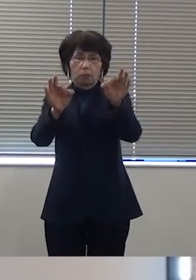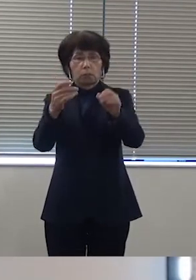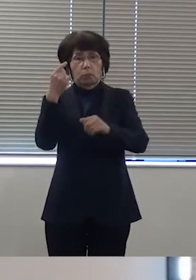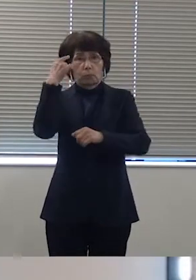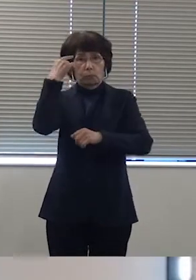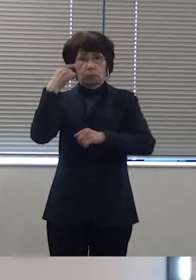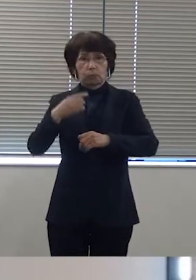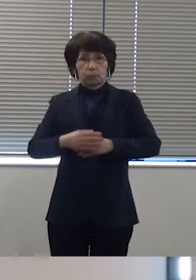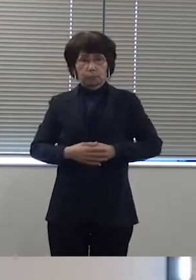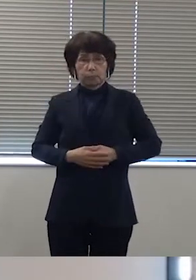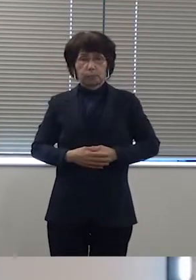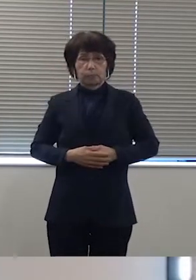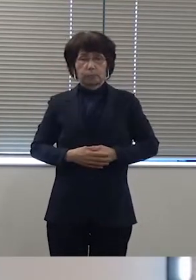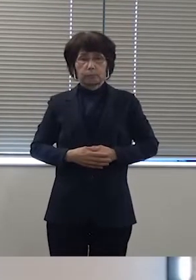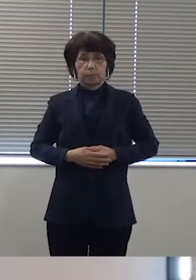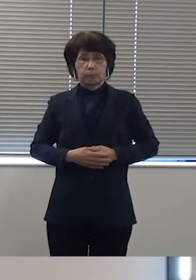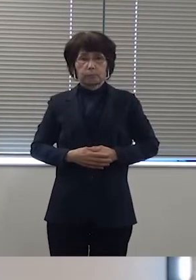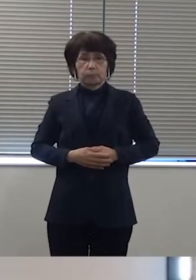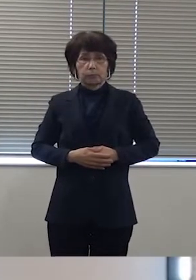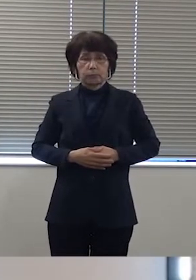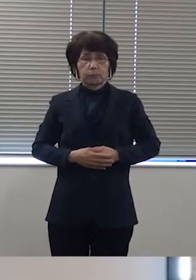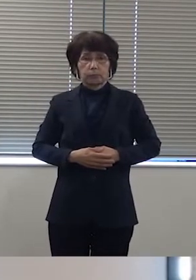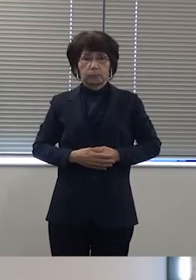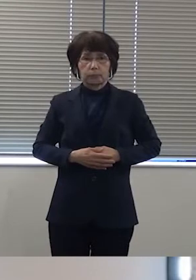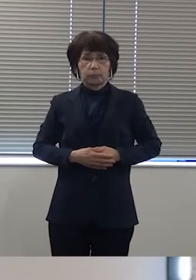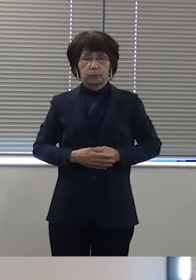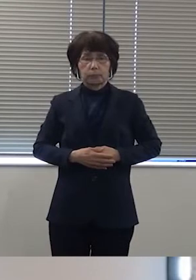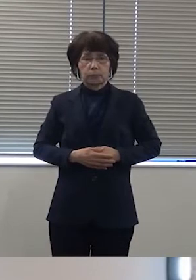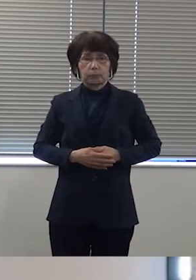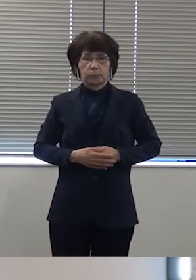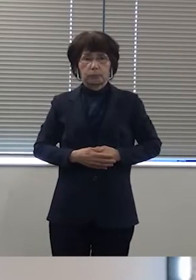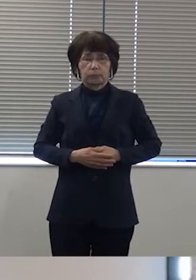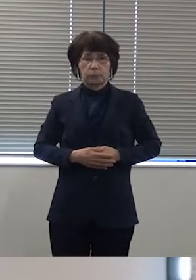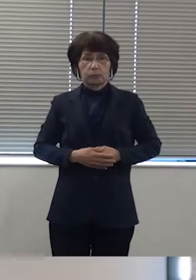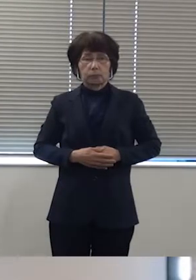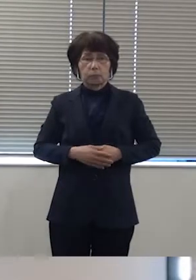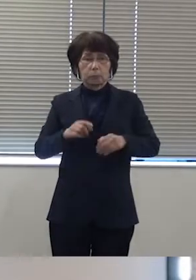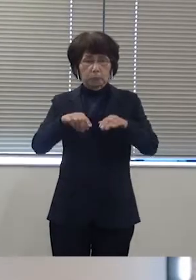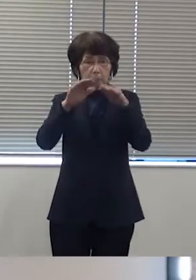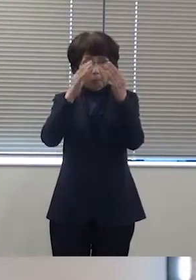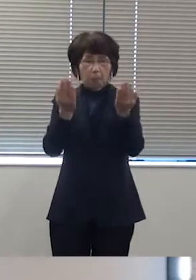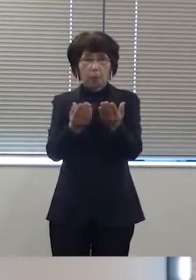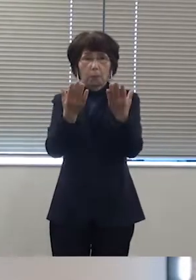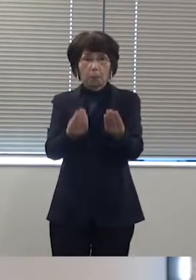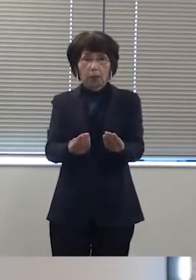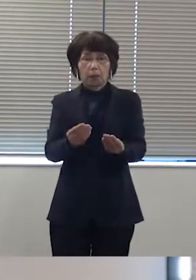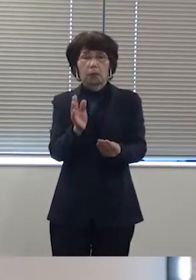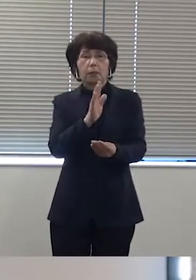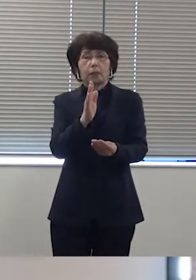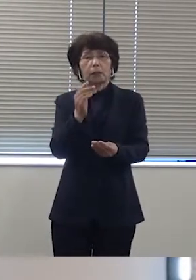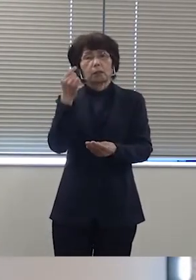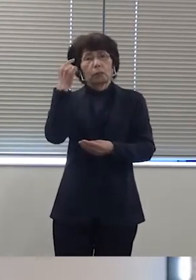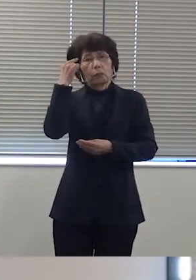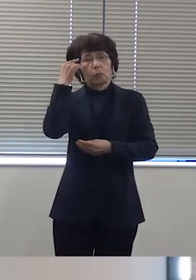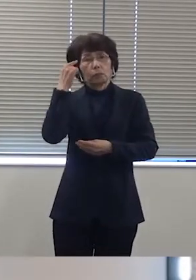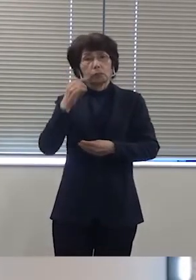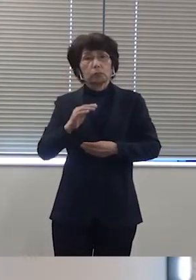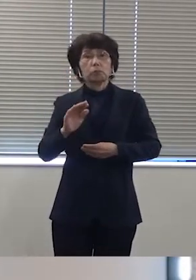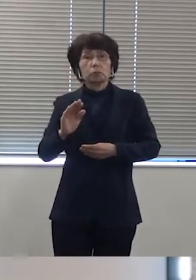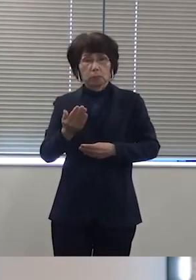が完成形じゃないということだと思うんですが、その辺が今後のご職でお考えを。